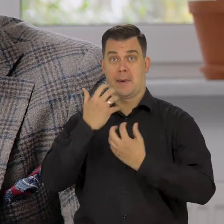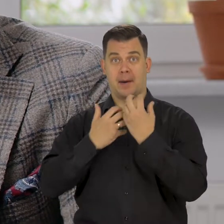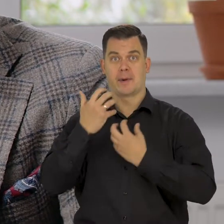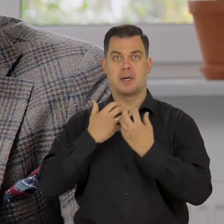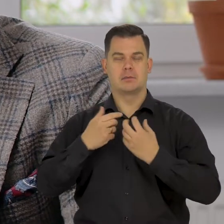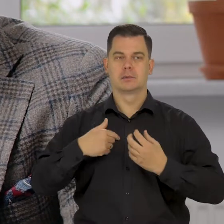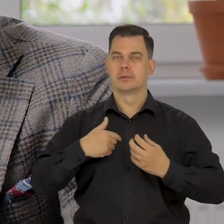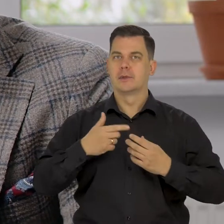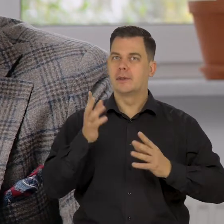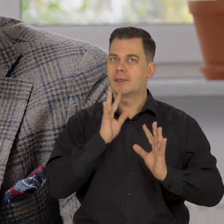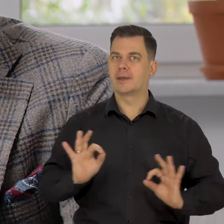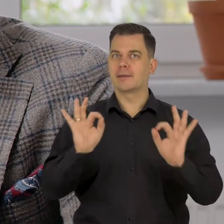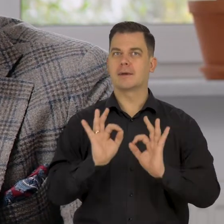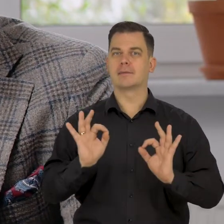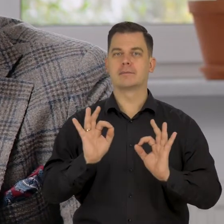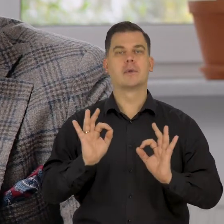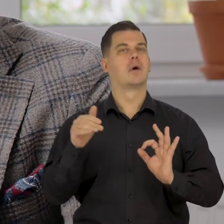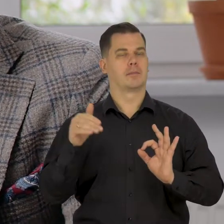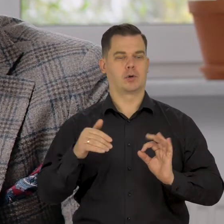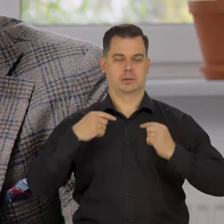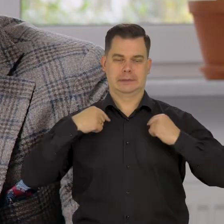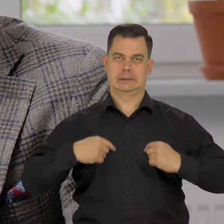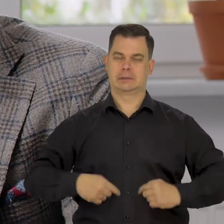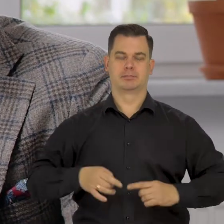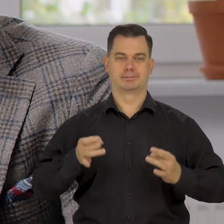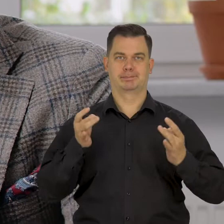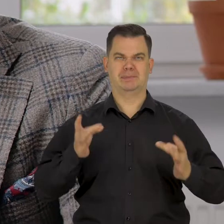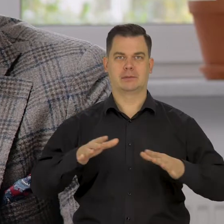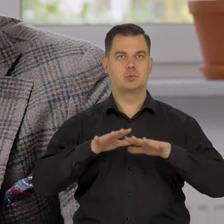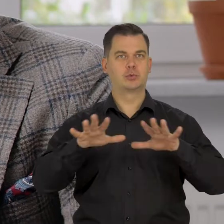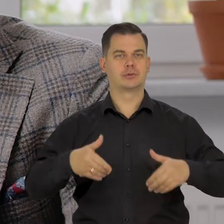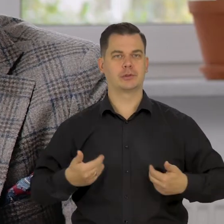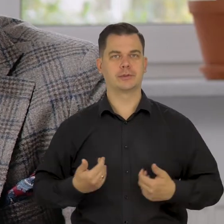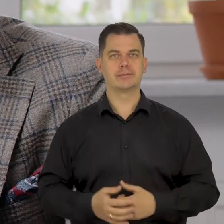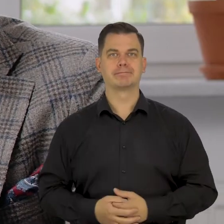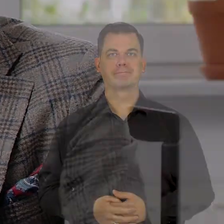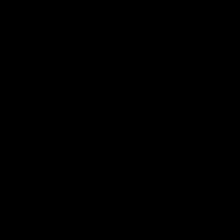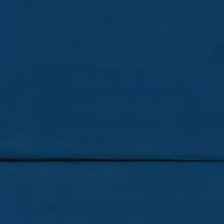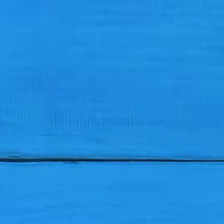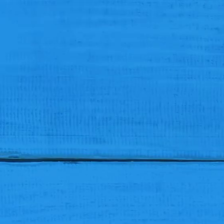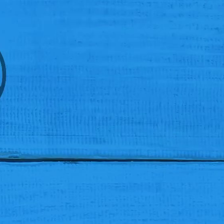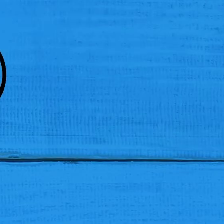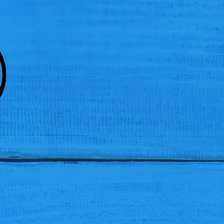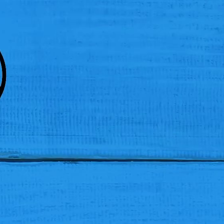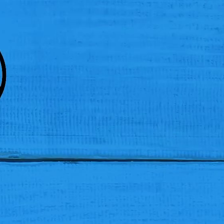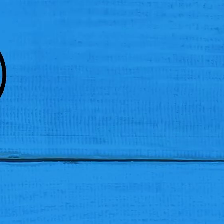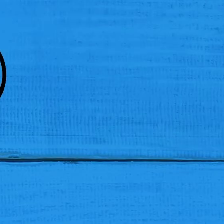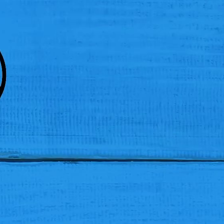nadmierne spożycie, nadmierna obecność w naszej diecie powoduje już wiele konsekwencji zdrowotnych.